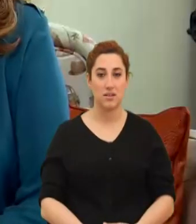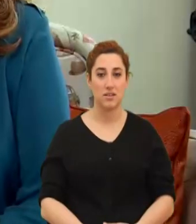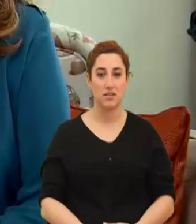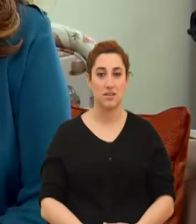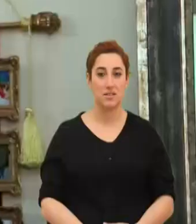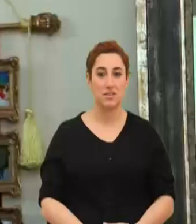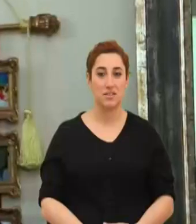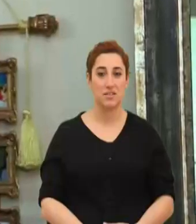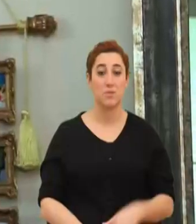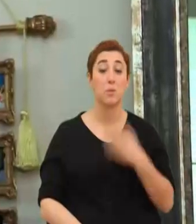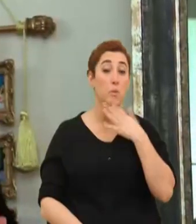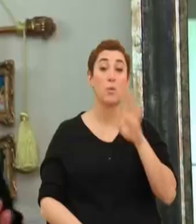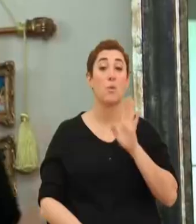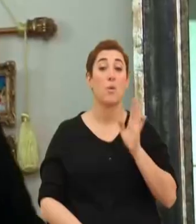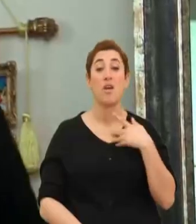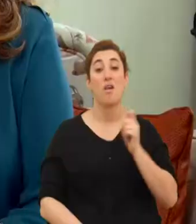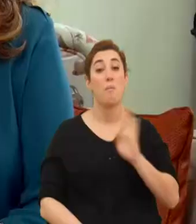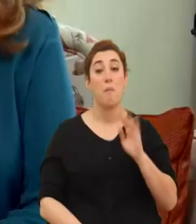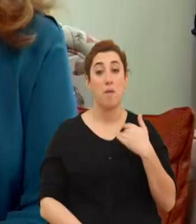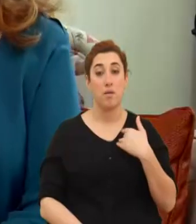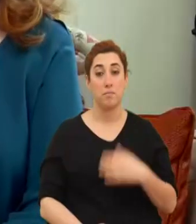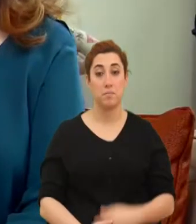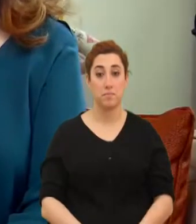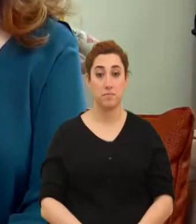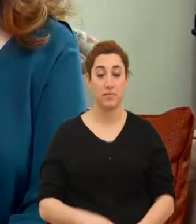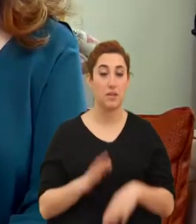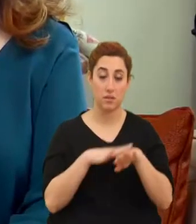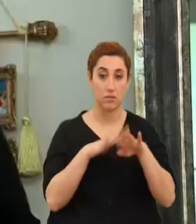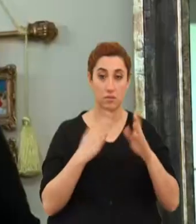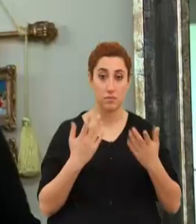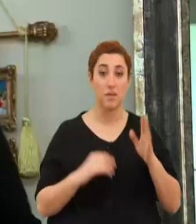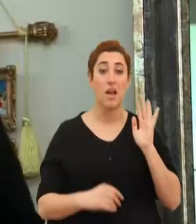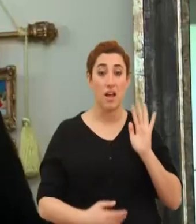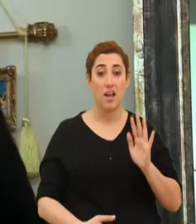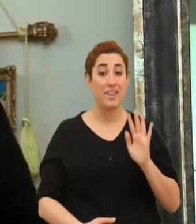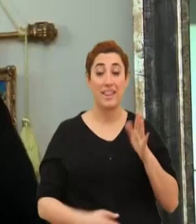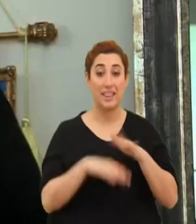Duraksadı. Yok, yapamam. Niye?